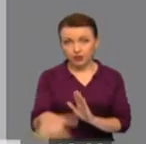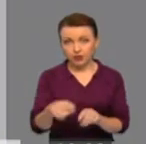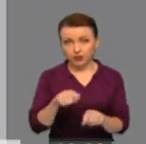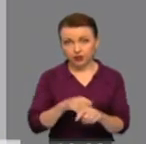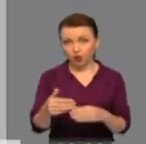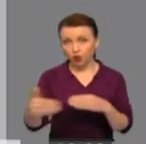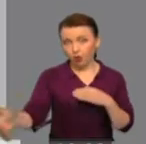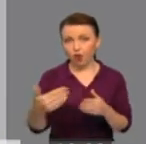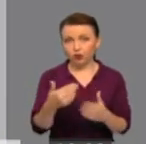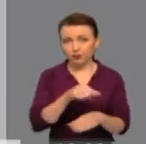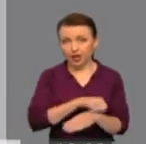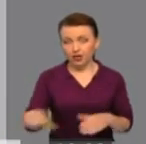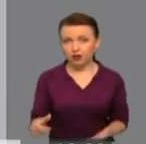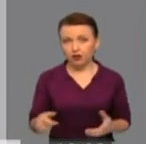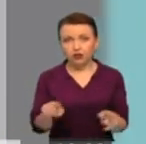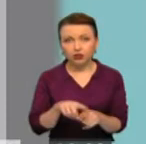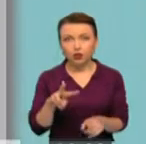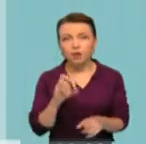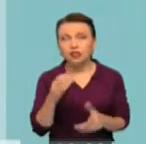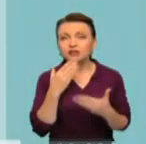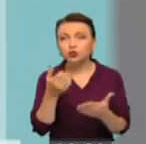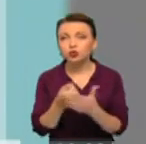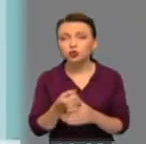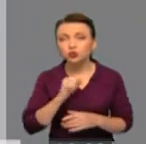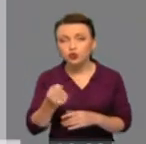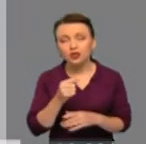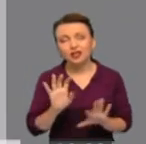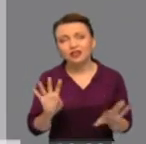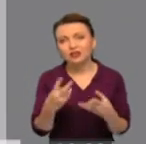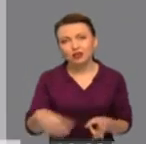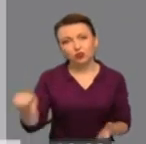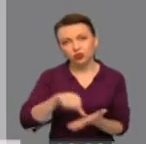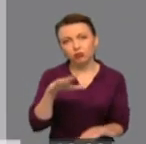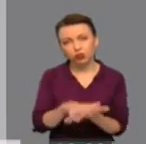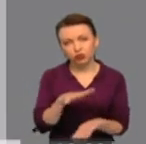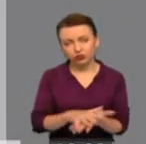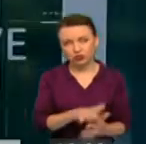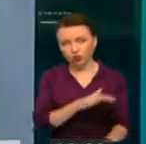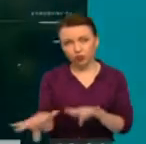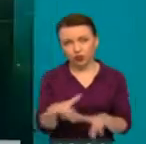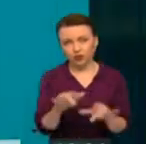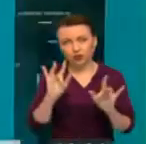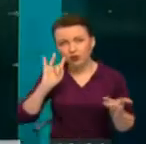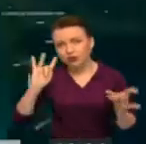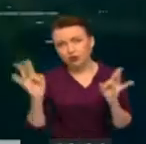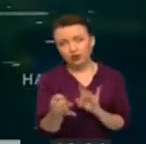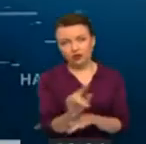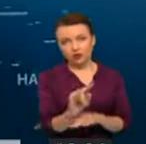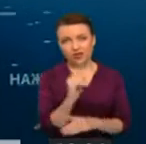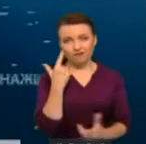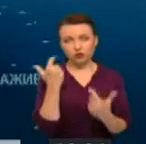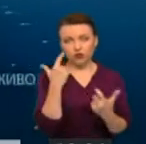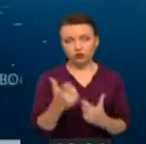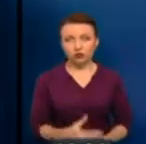від берега. Також мер звернувся до журналістів із закликом не брати участі у брудних кампаніях і не розповсюджувати неправдиву